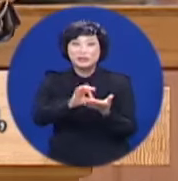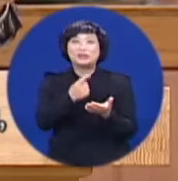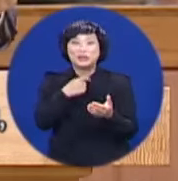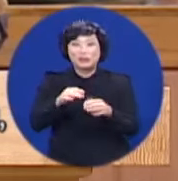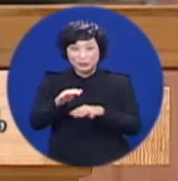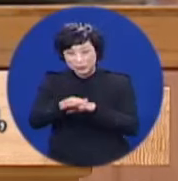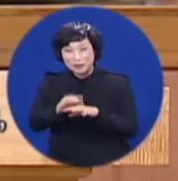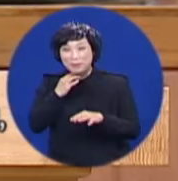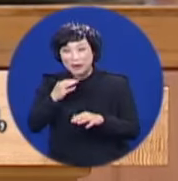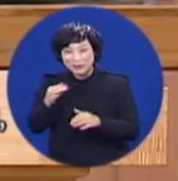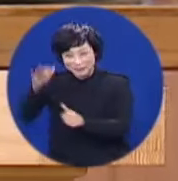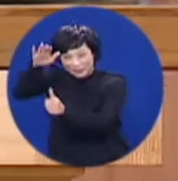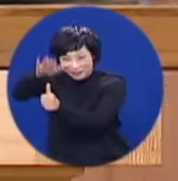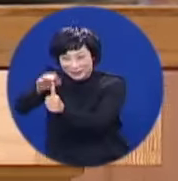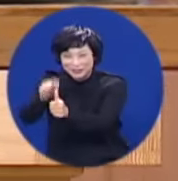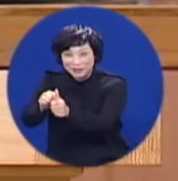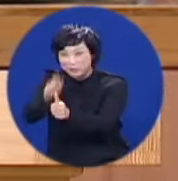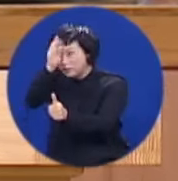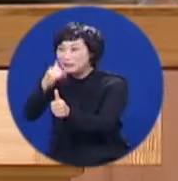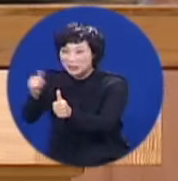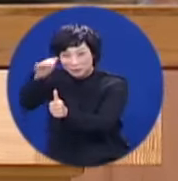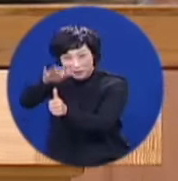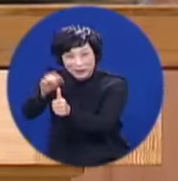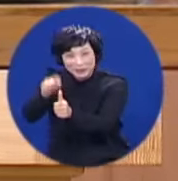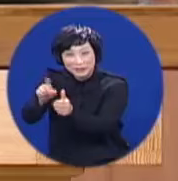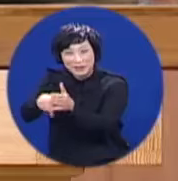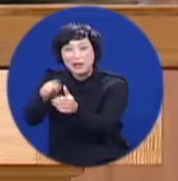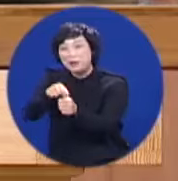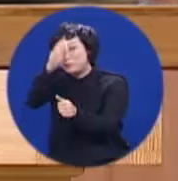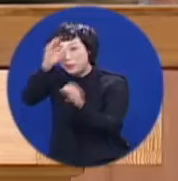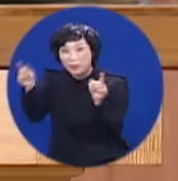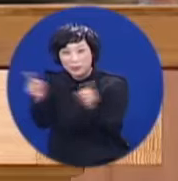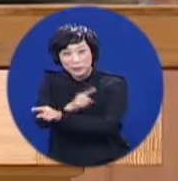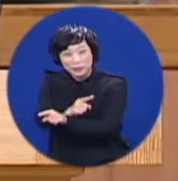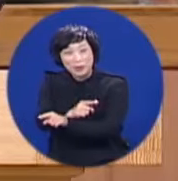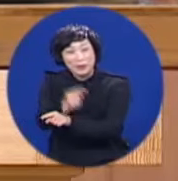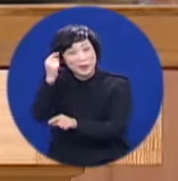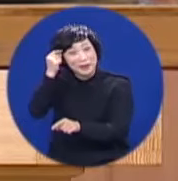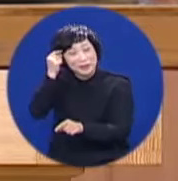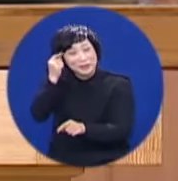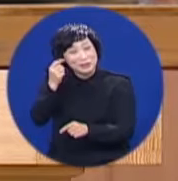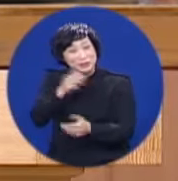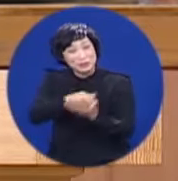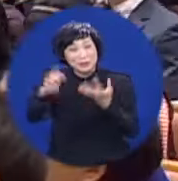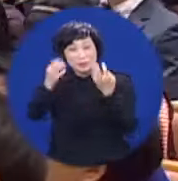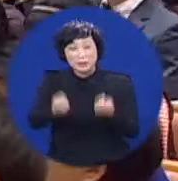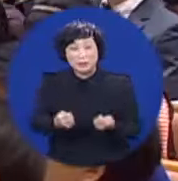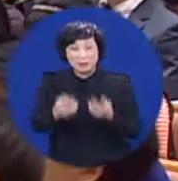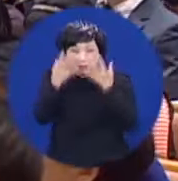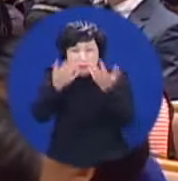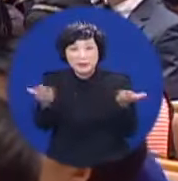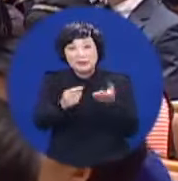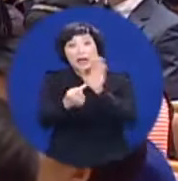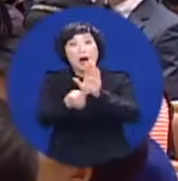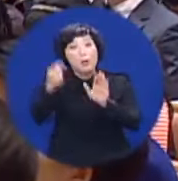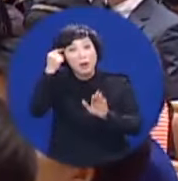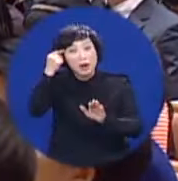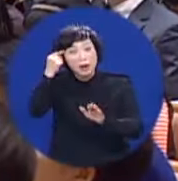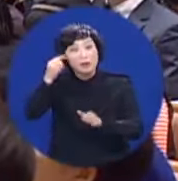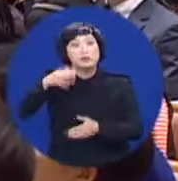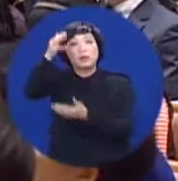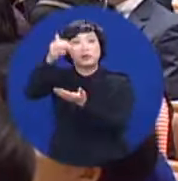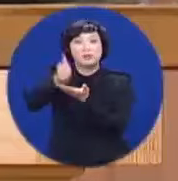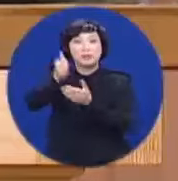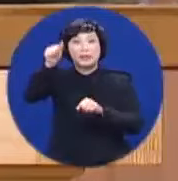치료를 받고 이 엄청난 역사가 일어난 것은 성령이 하신 일이다.